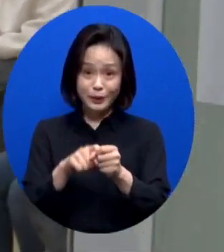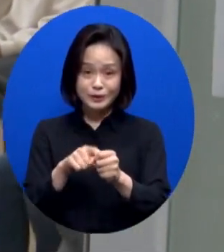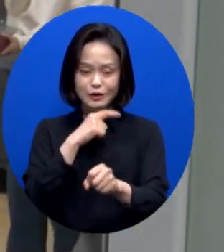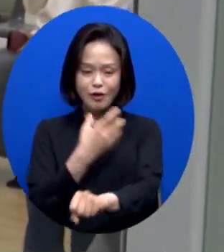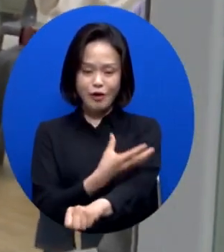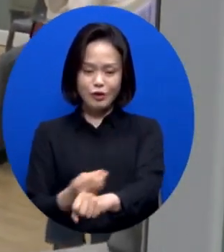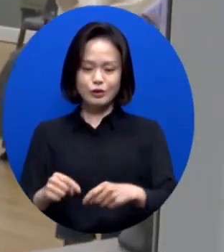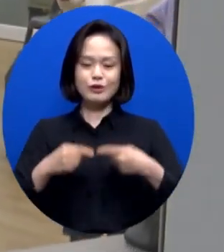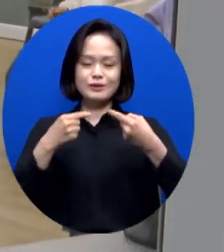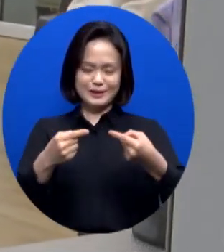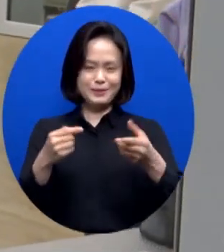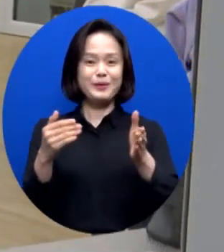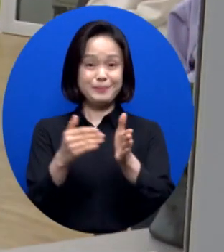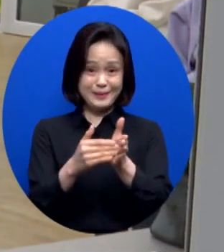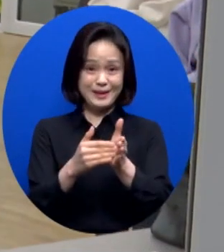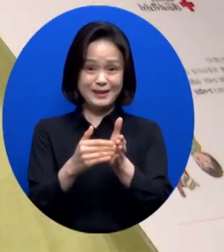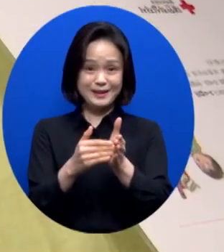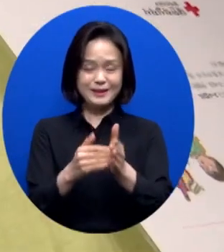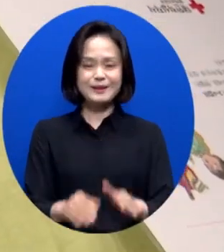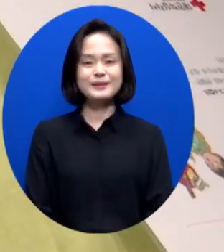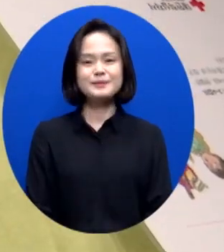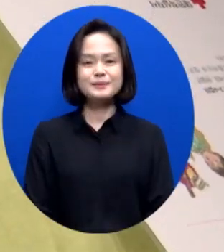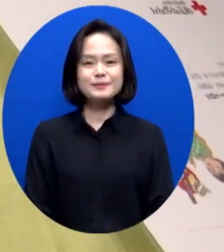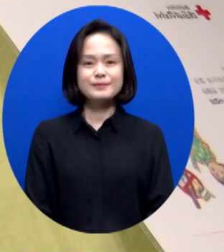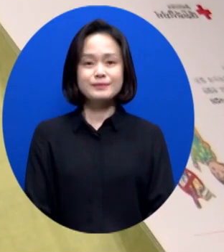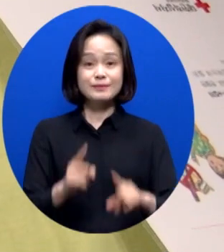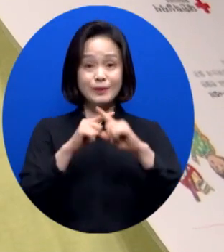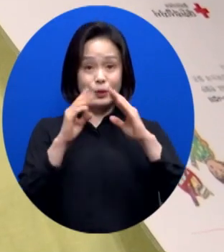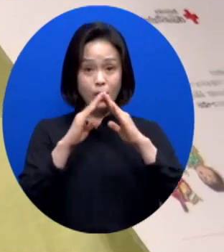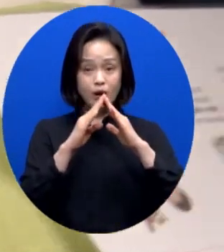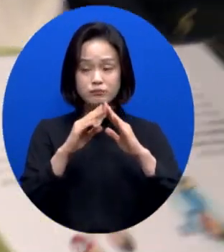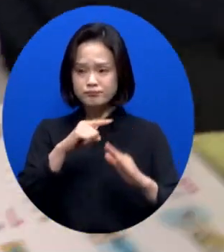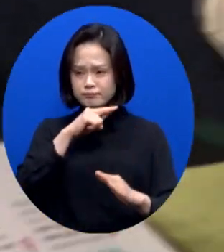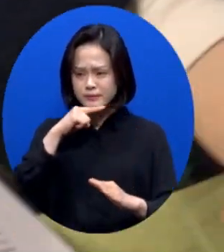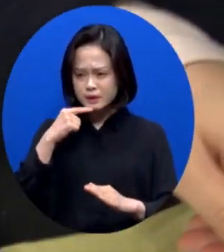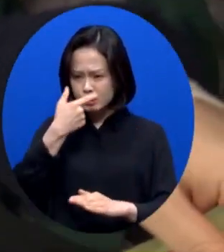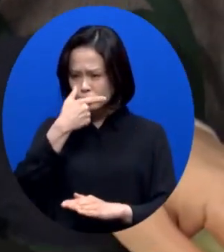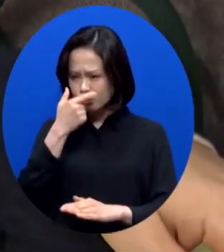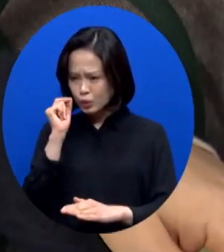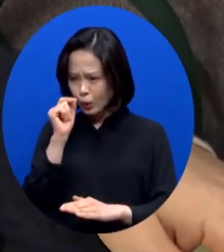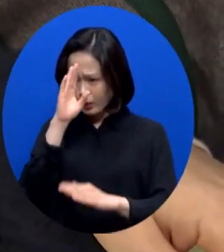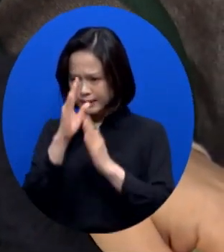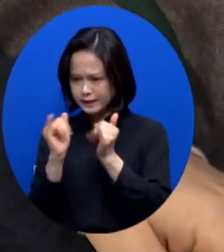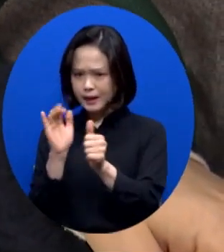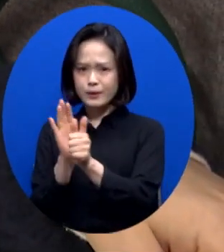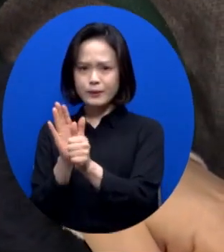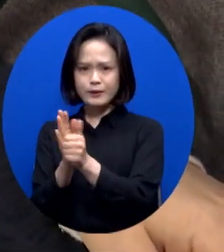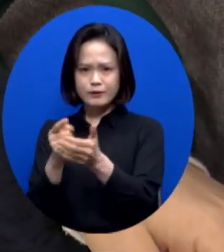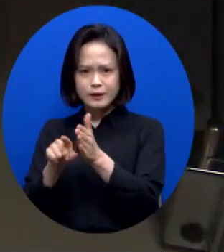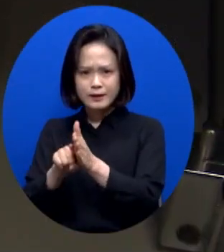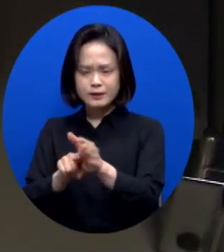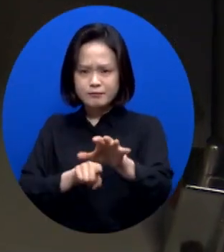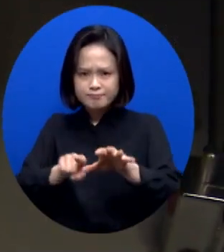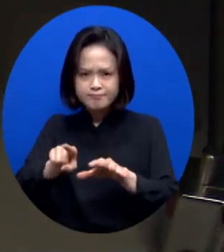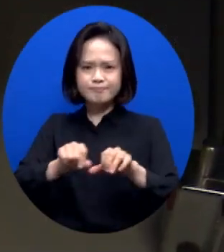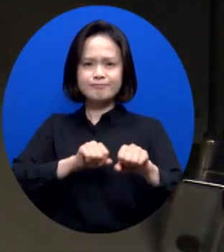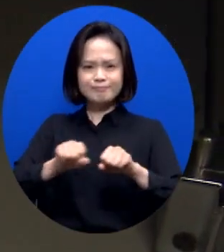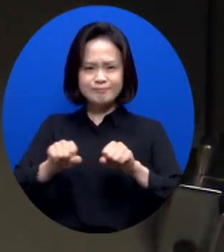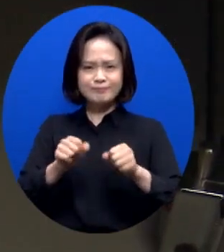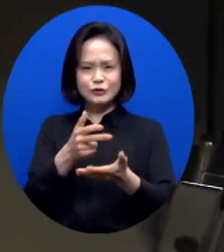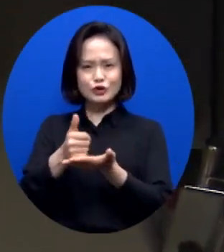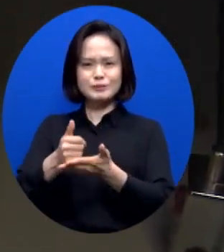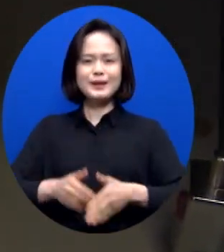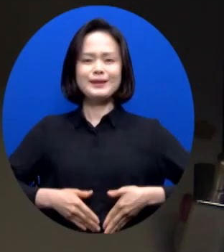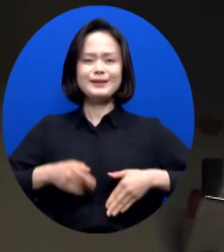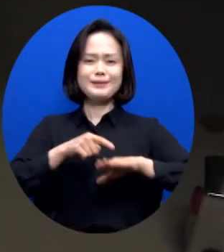참여했으며 어려운 시국 속에서 교회가 혈액 부족 위기를 극복하고자 앞장서서 따뜻한 주님의 마음을